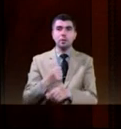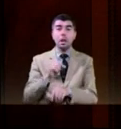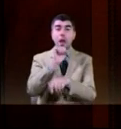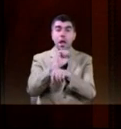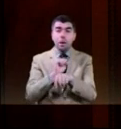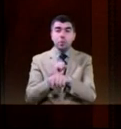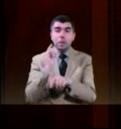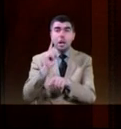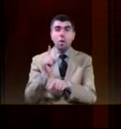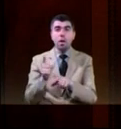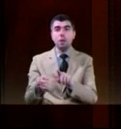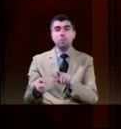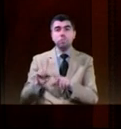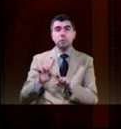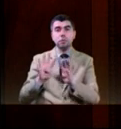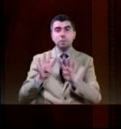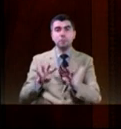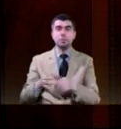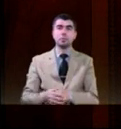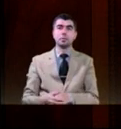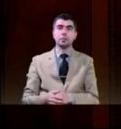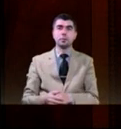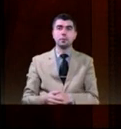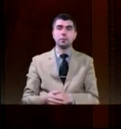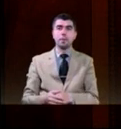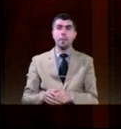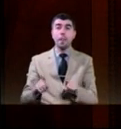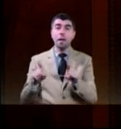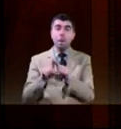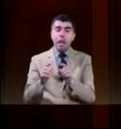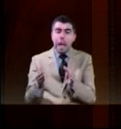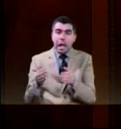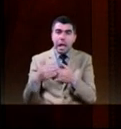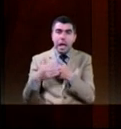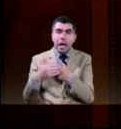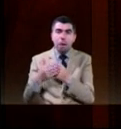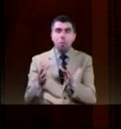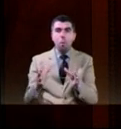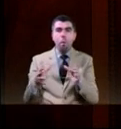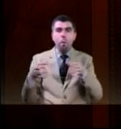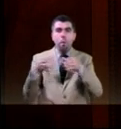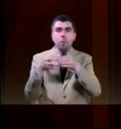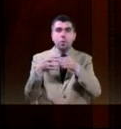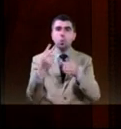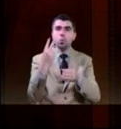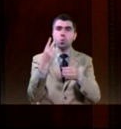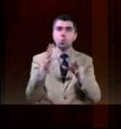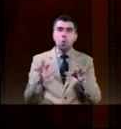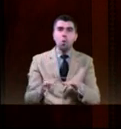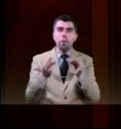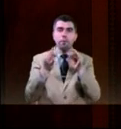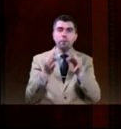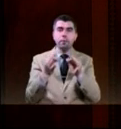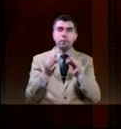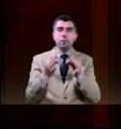اس 1800 درهم. شوف كيفاش غادي دير ديك الساعات باش تقارب بيناتهم، باش تعمل قطبين، وكيفاش غادي